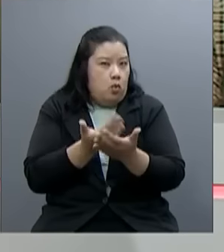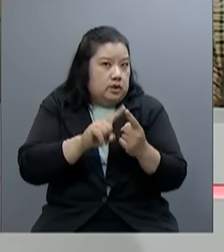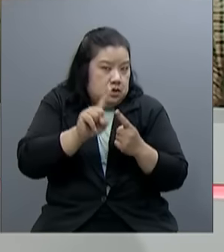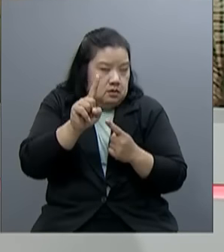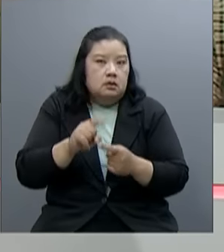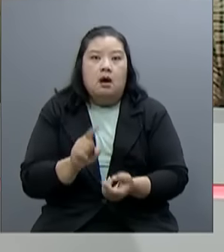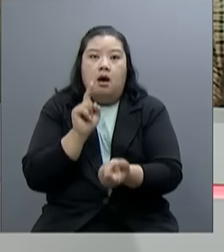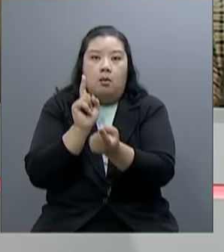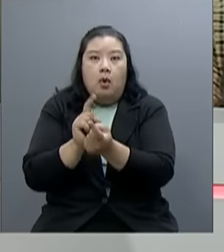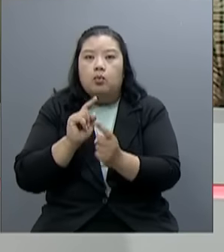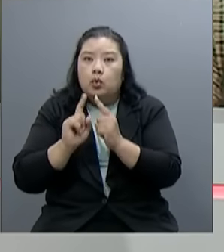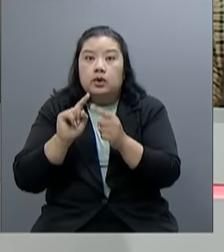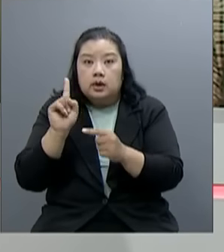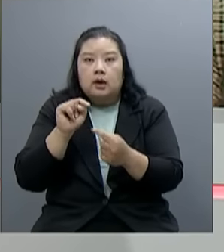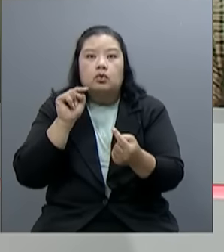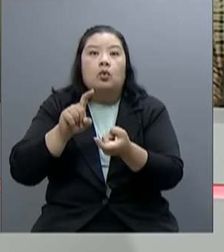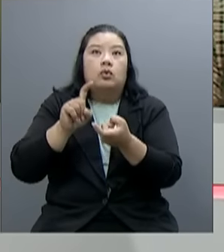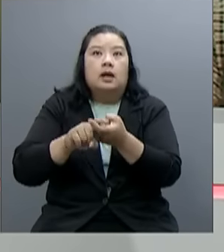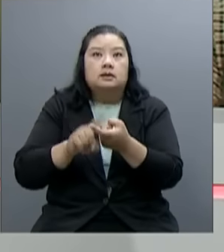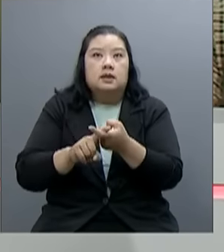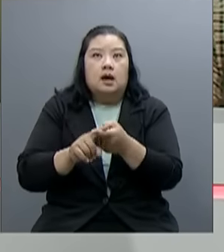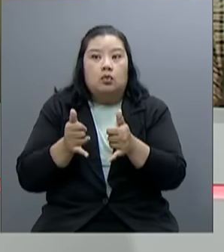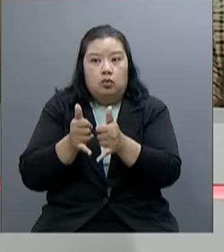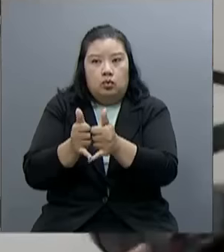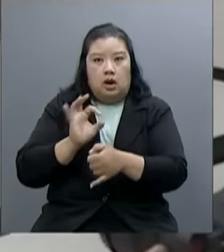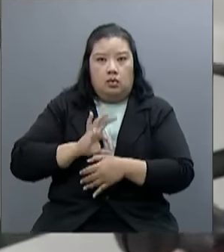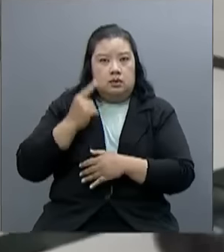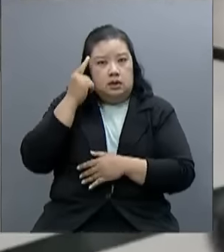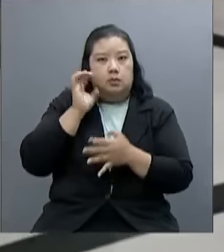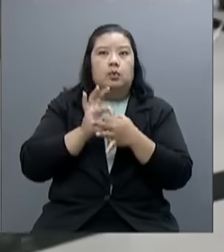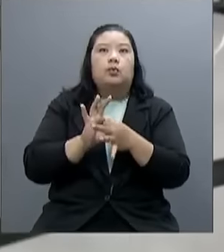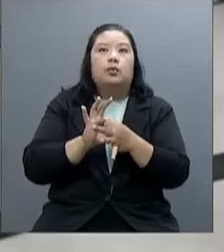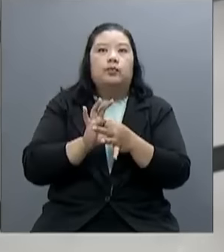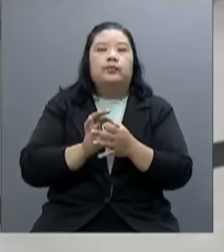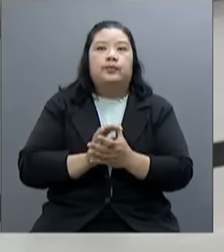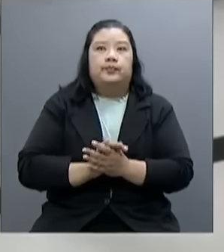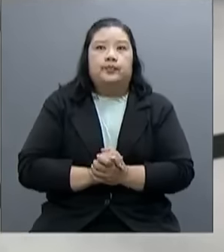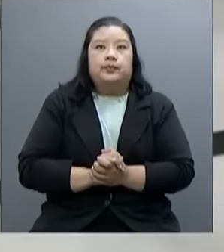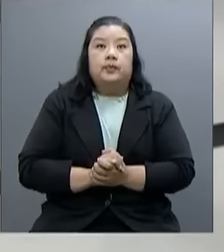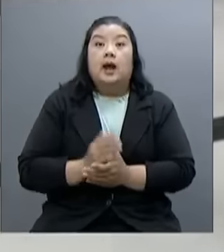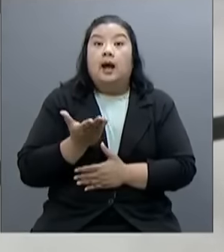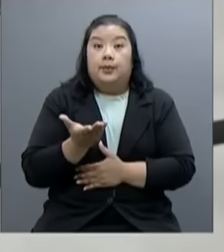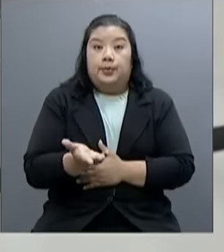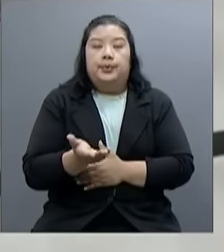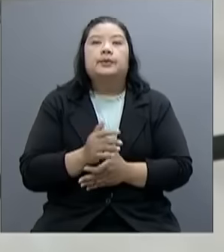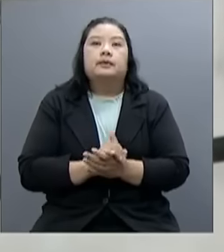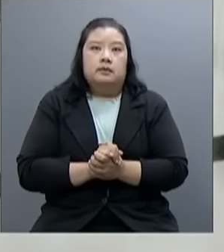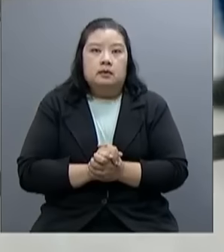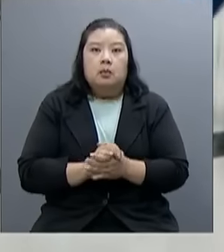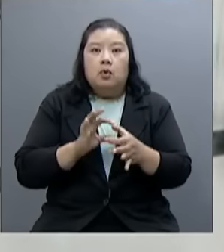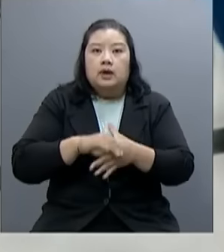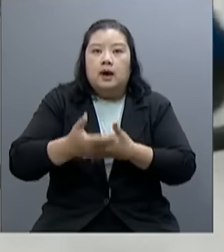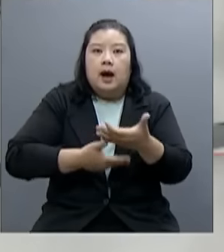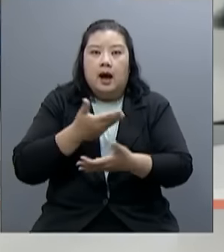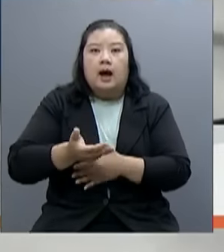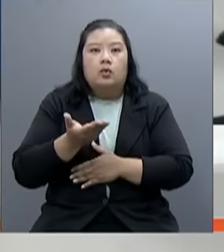ปูตินประธานาธิบดีรัสเซียถึงน่ากังวลกว่าครั้งอื่นๆค่ะประเด็นแรกนะคะเป็นเพราะธุรกิจของอีลอน